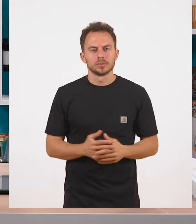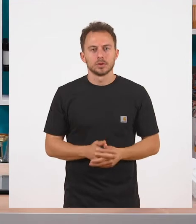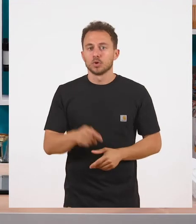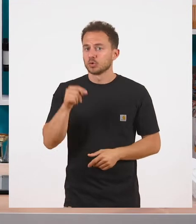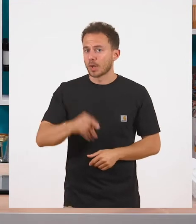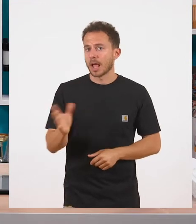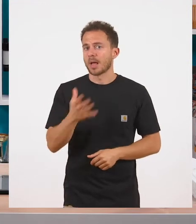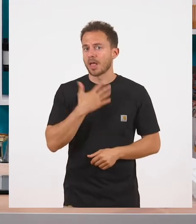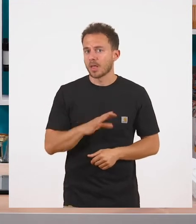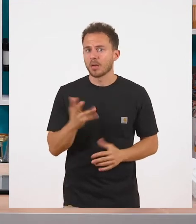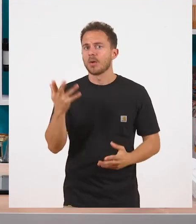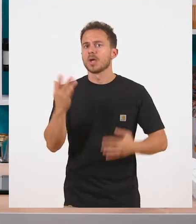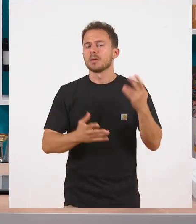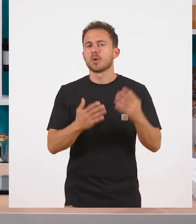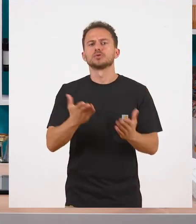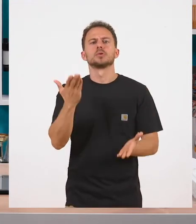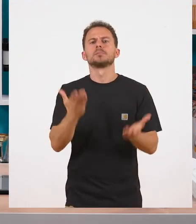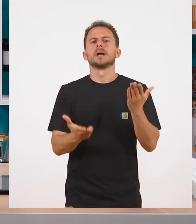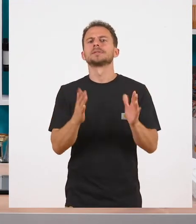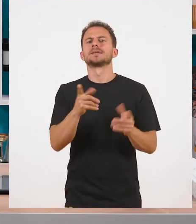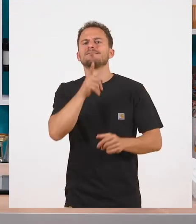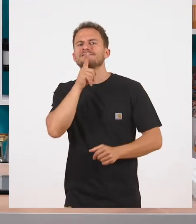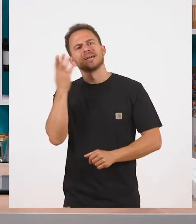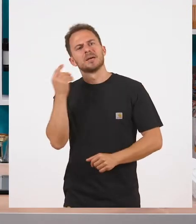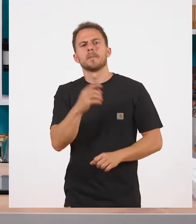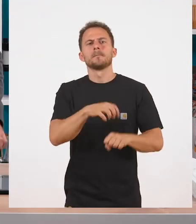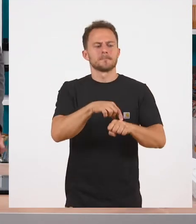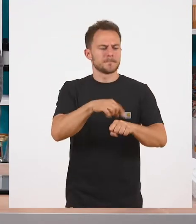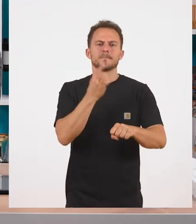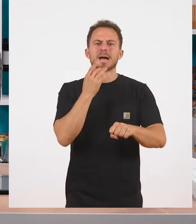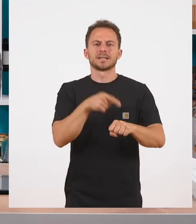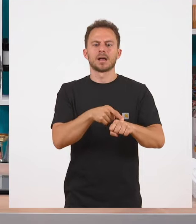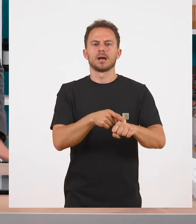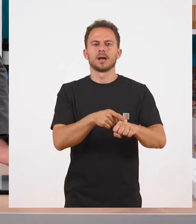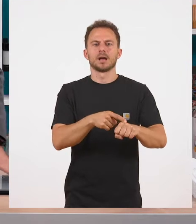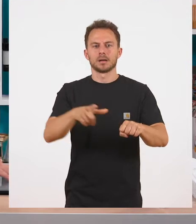στιγμή να υπολογίσουμε και τη μάζα της πέτρας. Αν λοιπόν